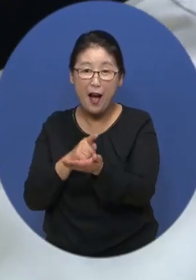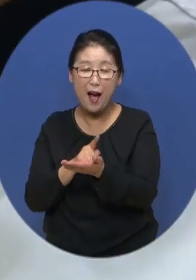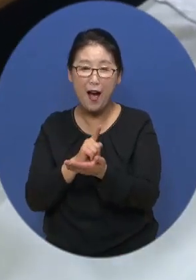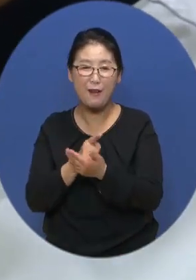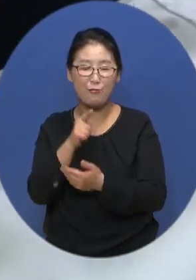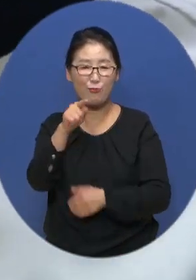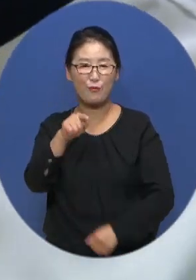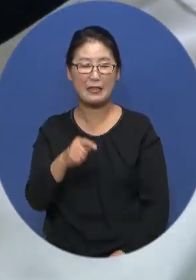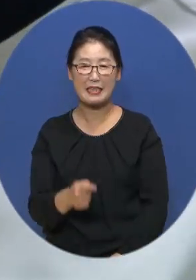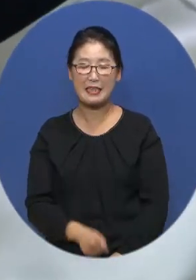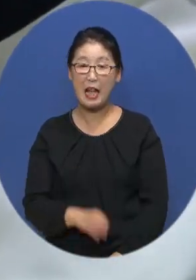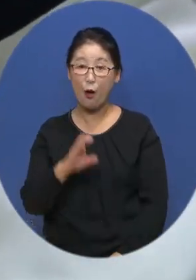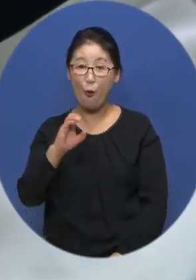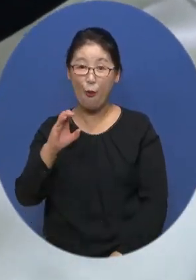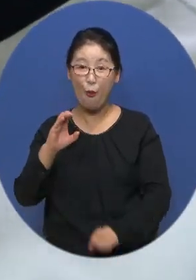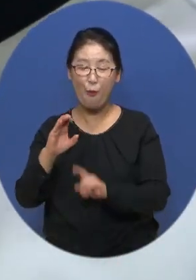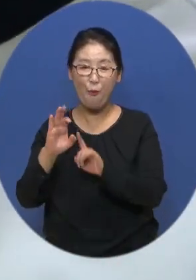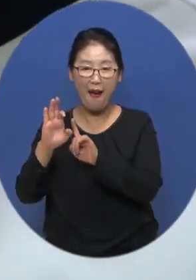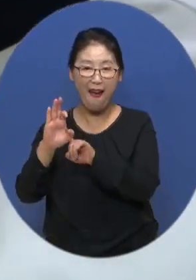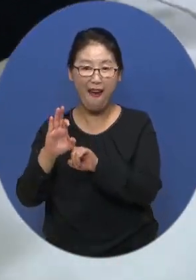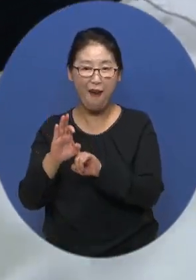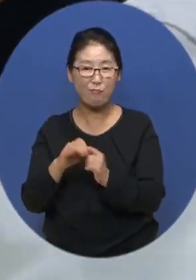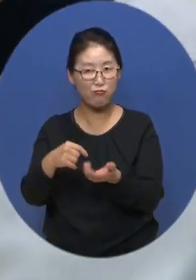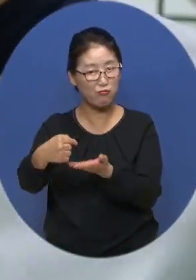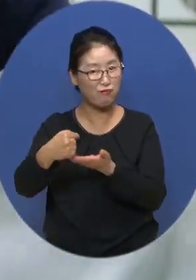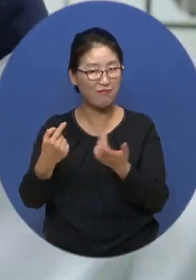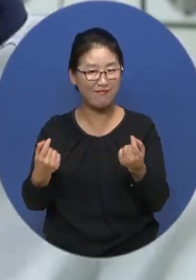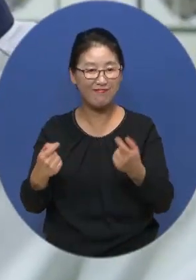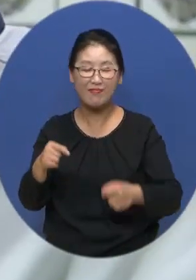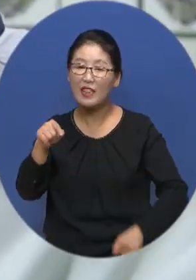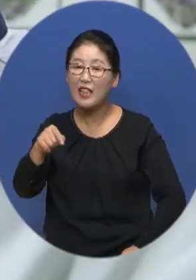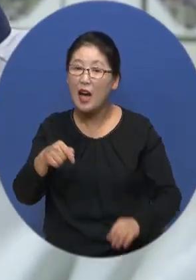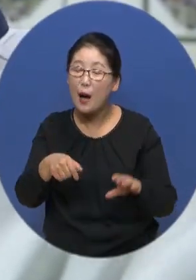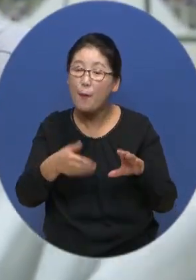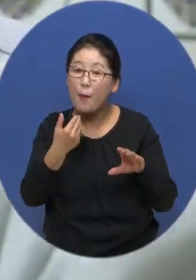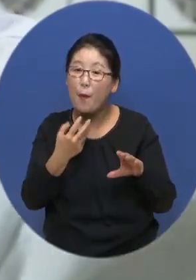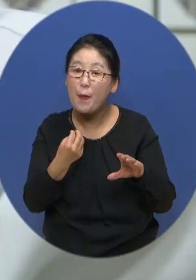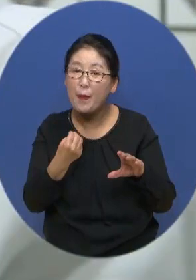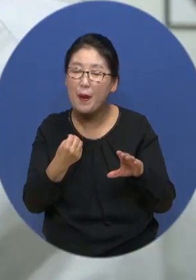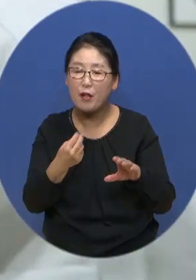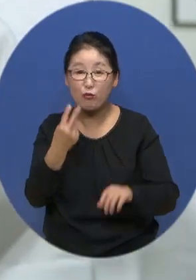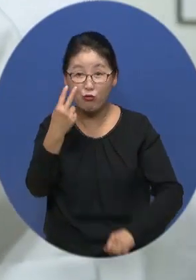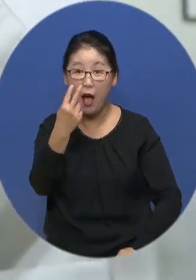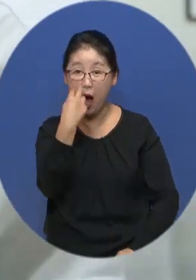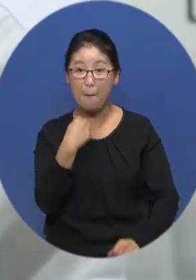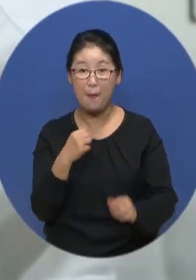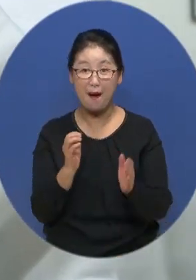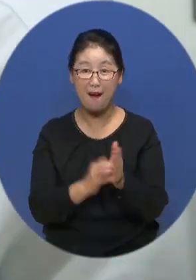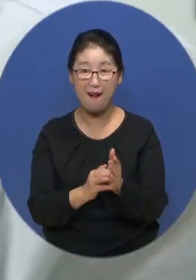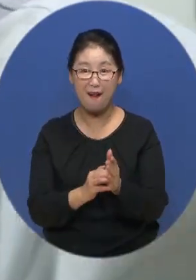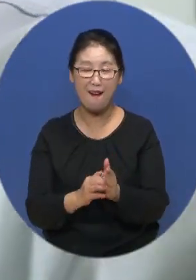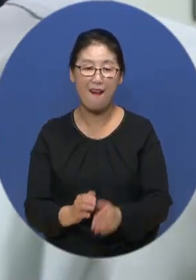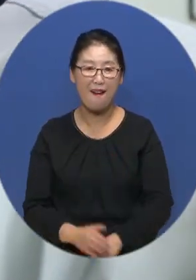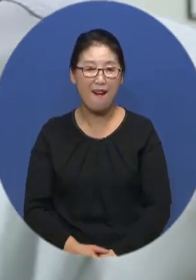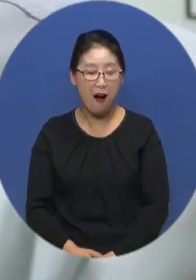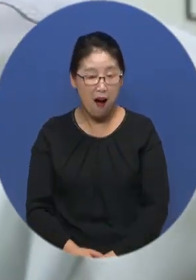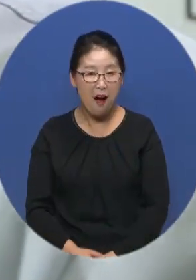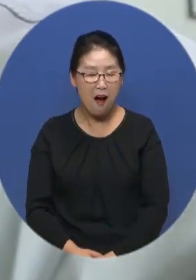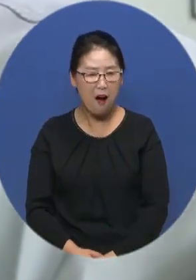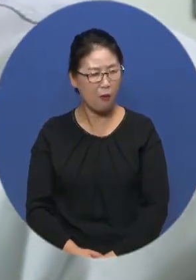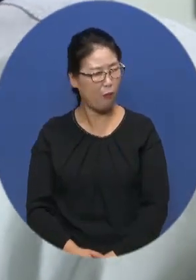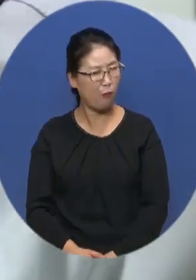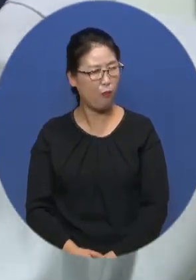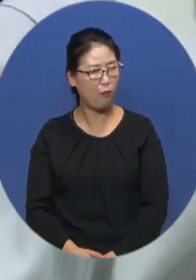지금 피자 몇 개째 먹고 있는 거예요? 몇 개 먹었어요? 두 개요. 두 개? 더 많이 먹은 것